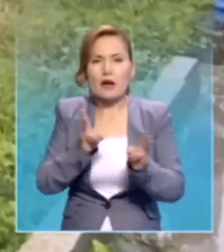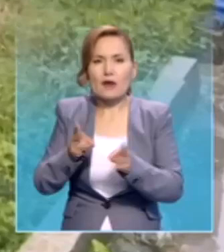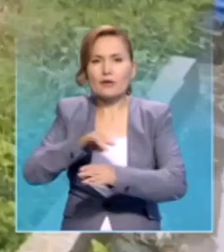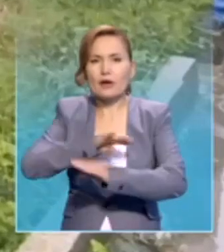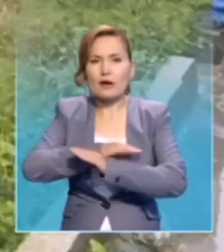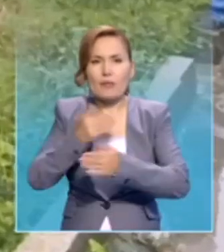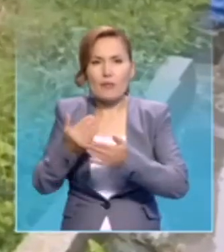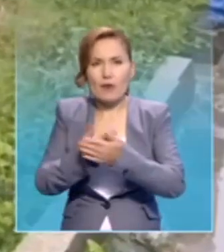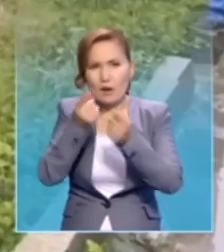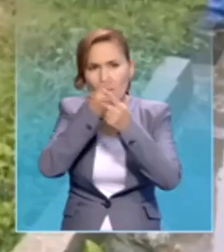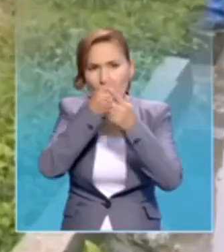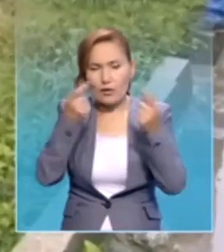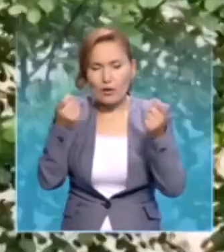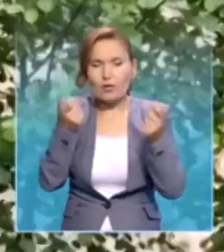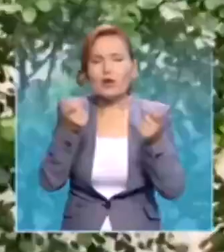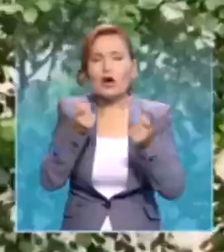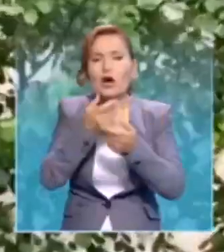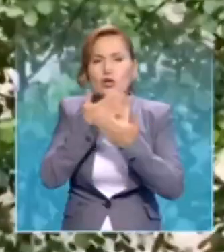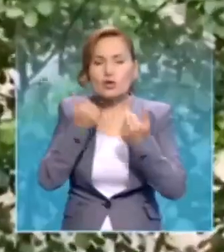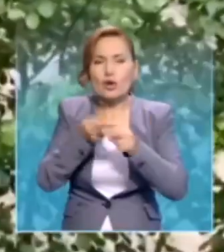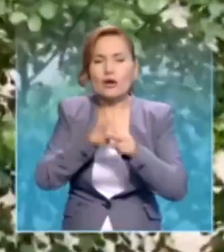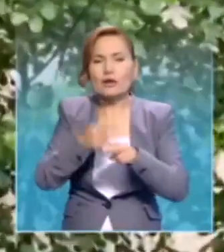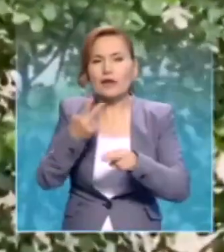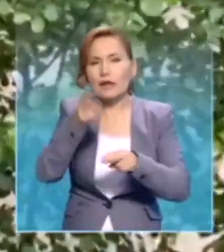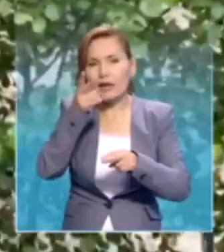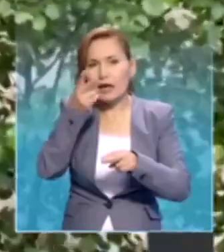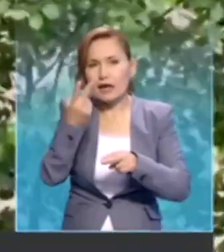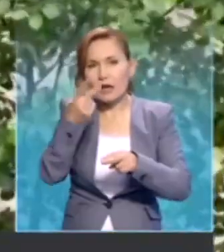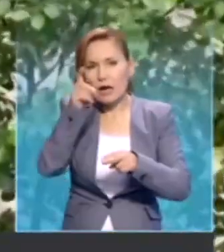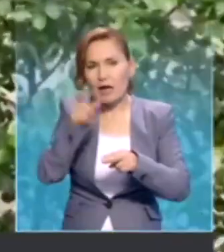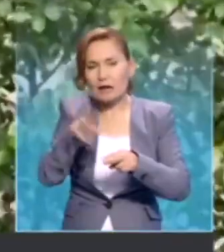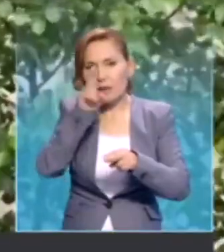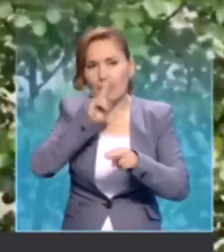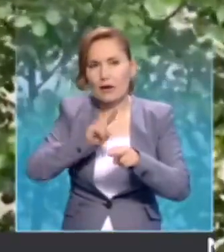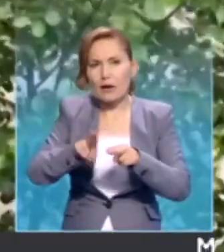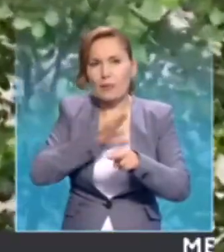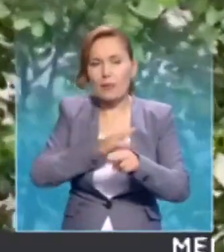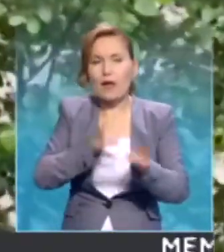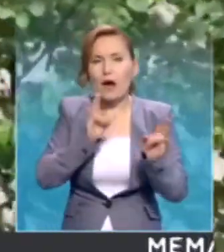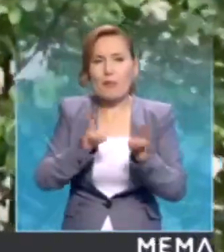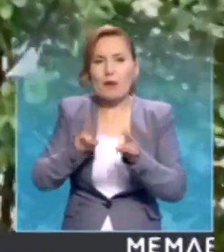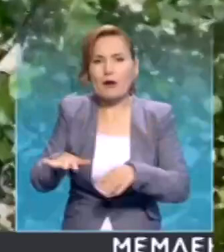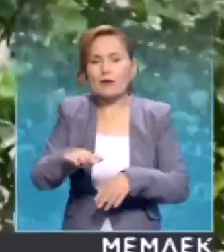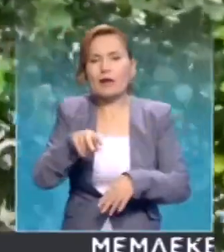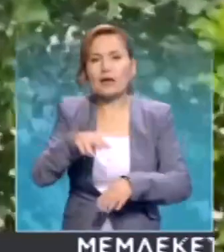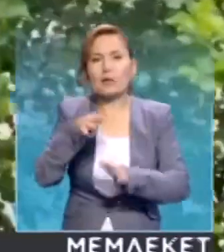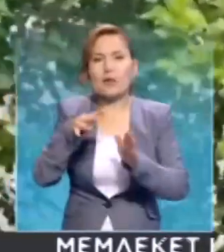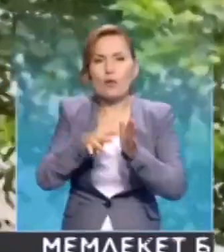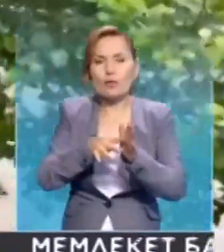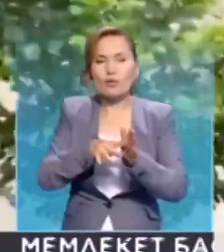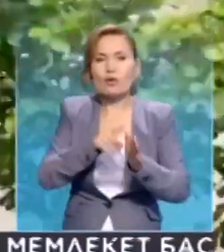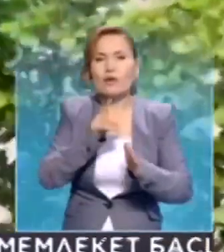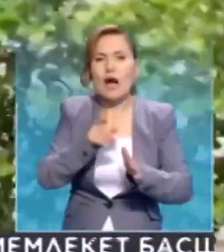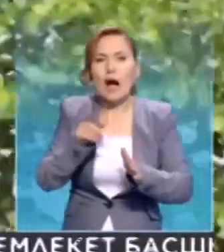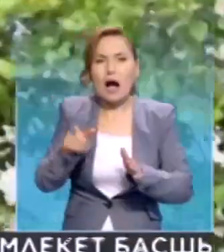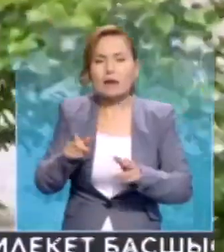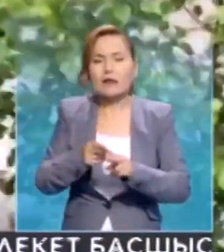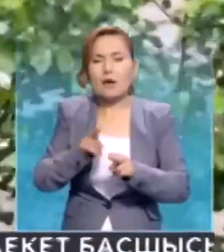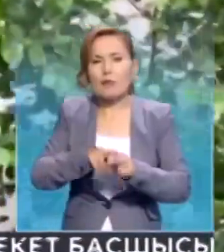мәлімет жоқ, дегенмен із-түссіз кеткен екі адам іздестіріліп жатыр. Бүгінге дейін апат аймағынан 2019 адам қауіпсіз жерге